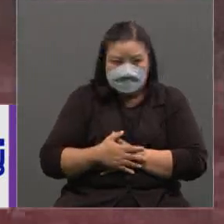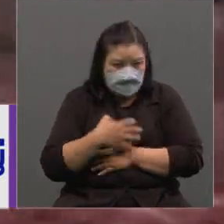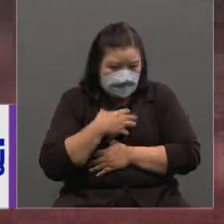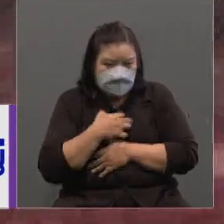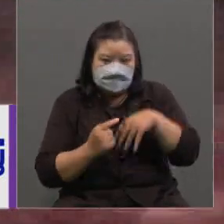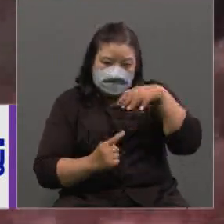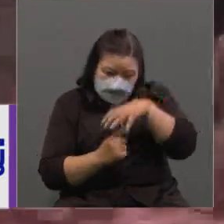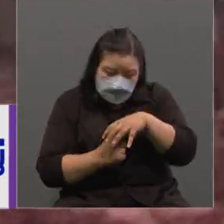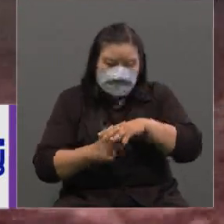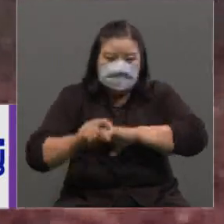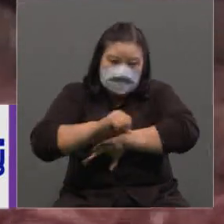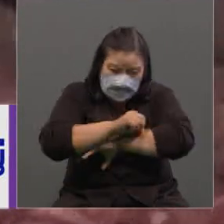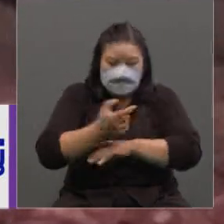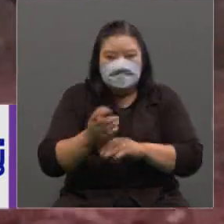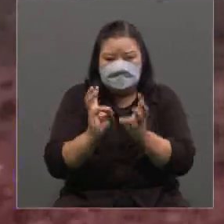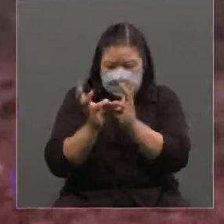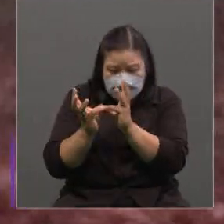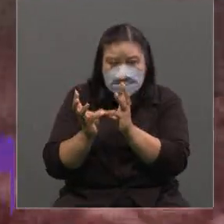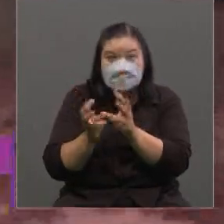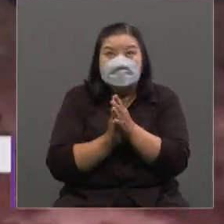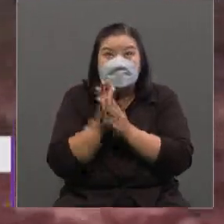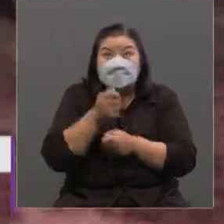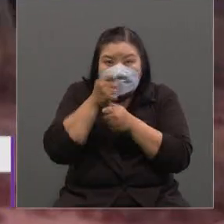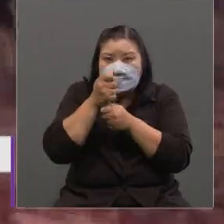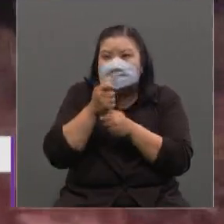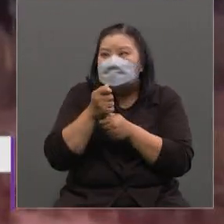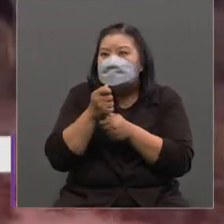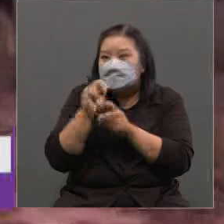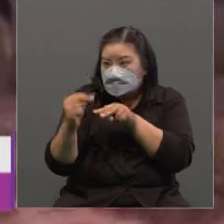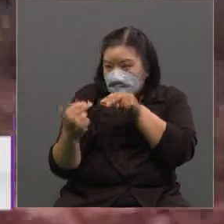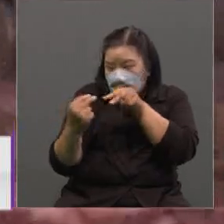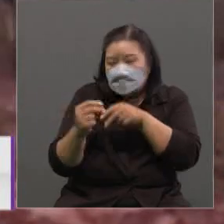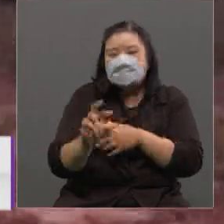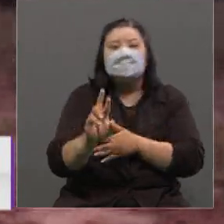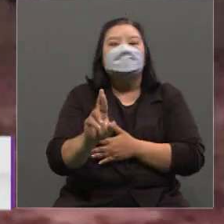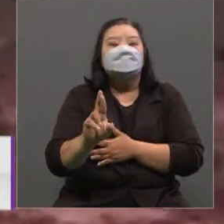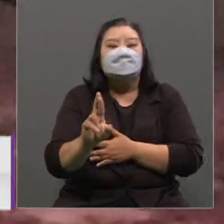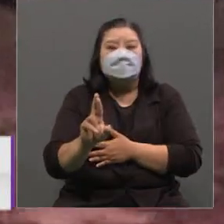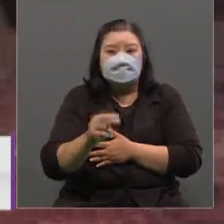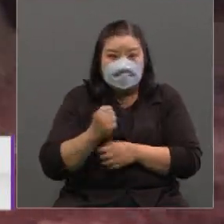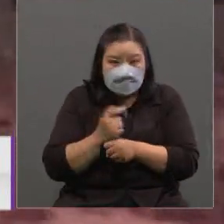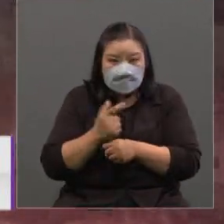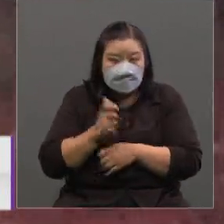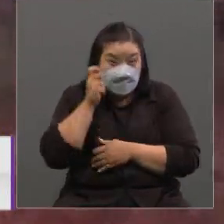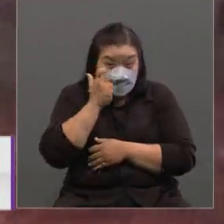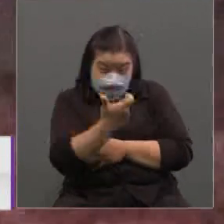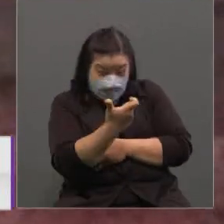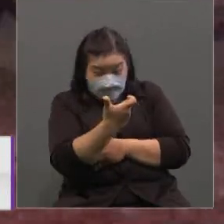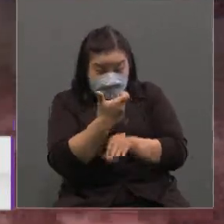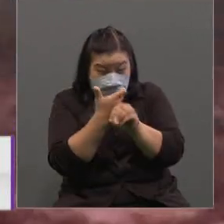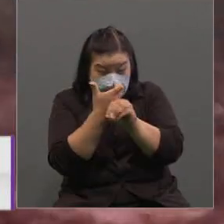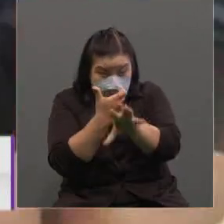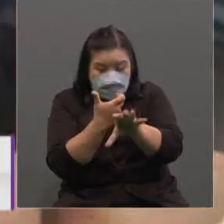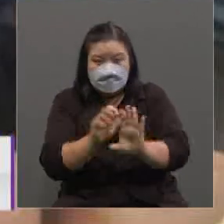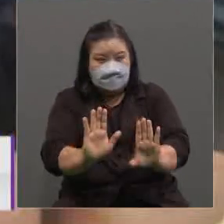ไปหาของป่าไปแหย่ไข่มดแดงอะไรเหล่านี้เนี่ยจะไปเจอกับฝูงกระทิงเข้านะอย่าไปหยิบโทรศัพท์ขึ้นมาเปิดแฟลชถ่ายรูปหรืออะไรนะ